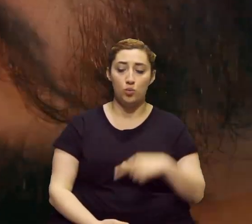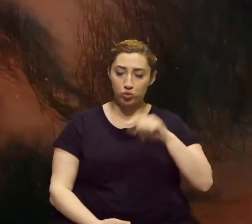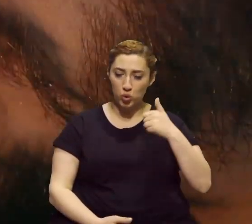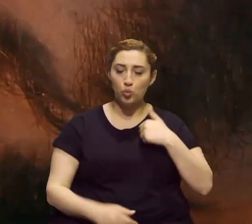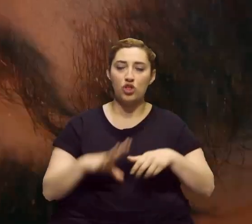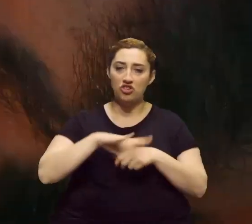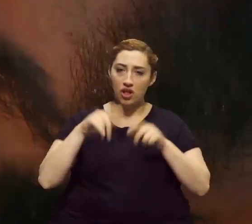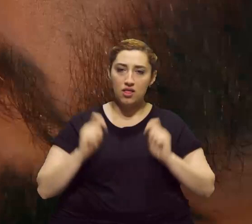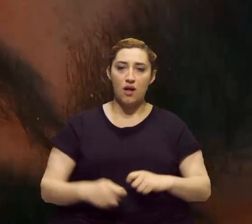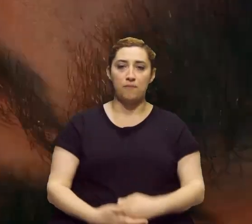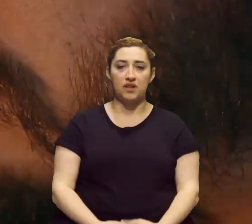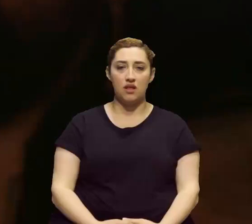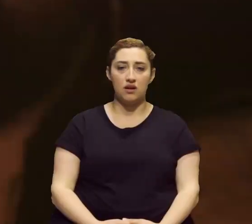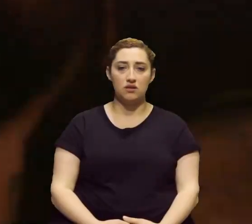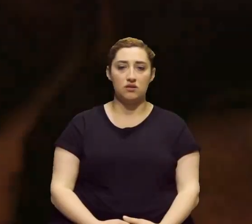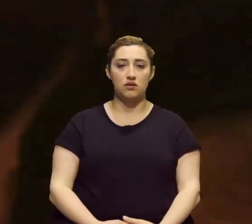Bugünümüzü çaldılar.